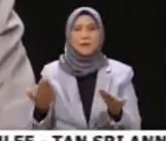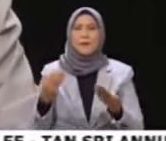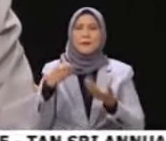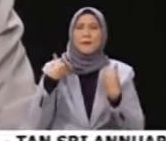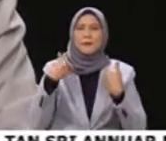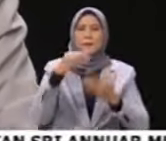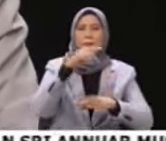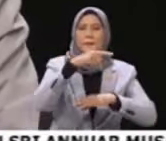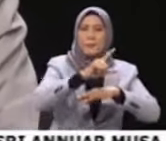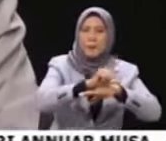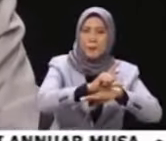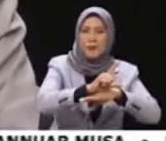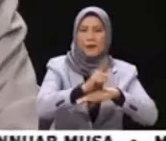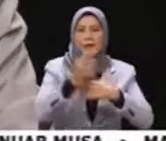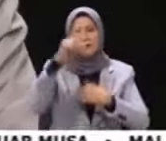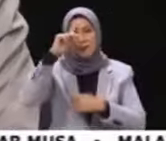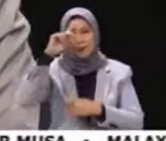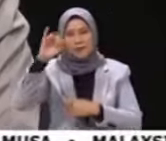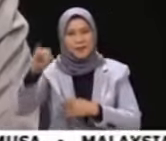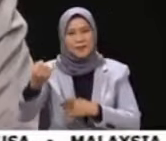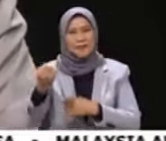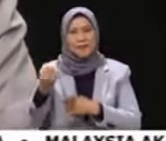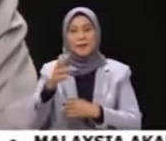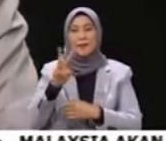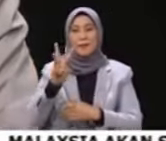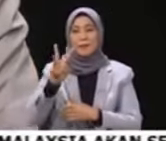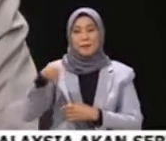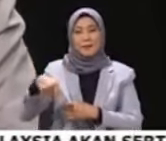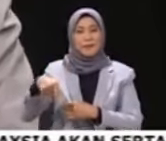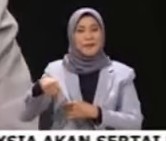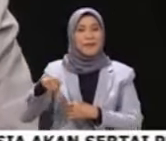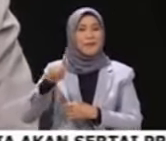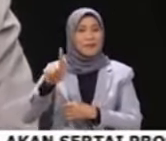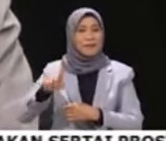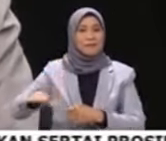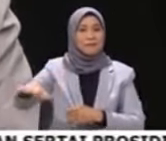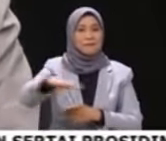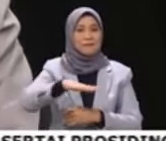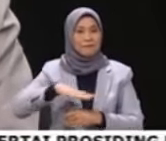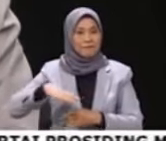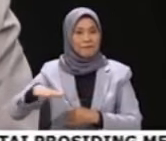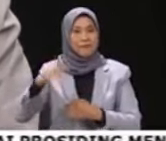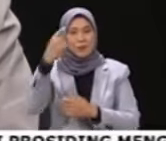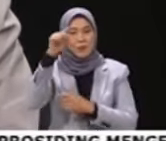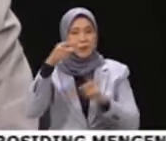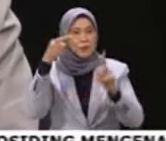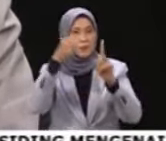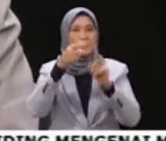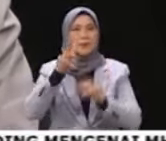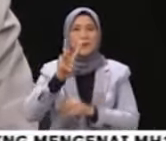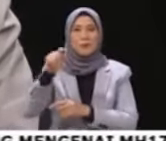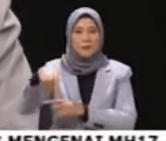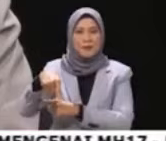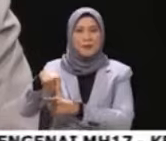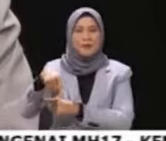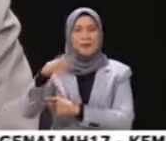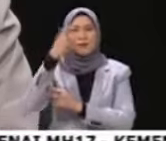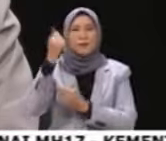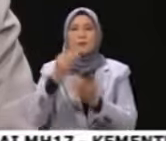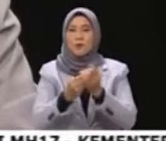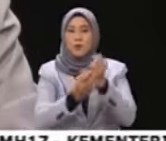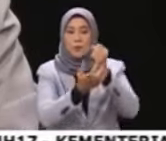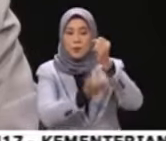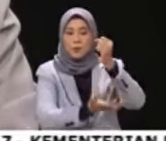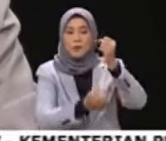yang berada di Putrajaya, yang berada di wilayah persekutuan. Ini khusus untuk wilayah saja kerana dia membabitkan soal